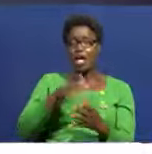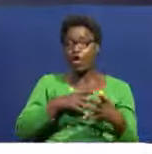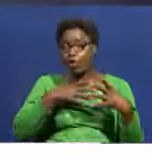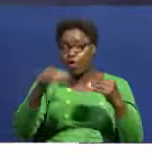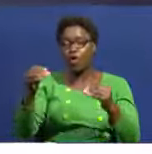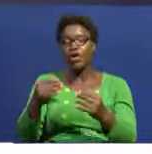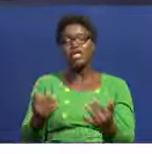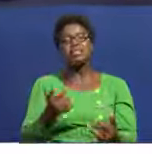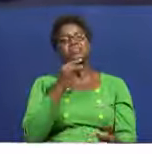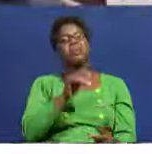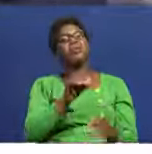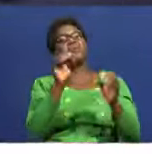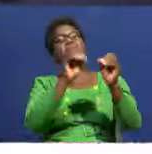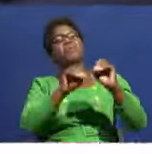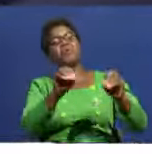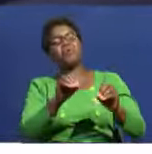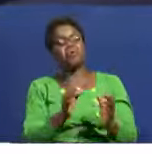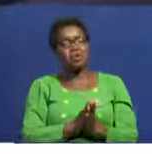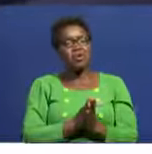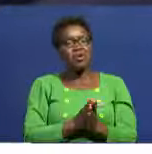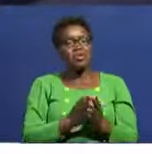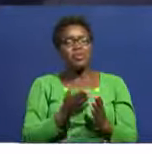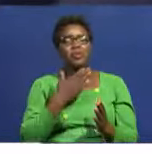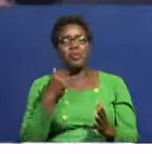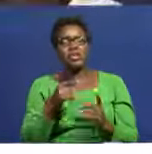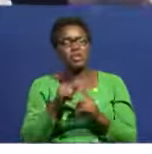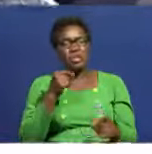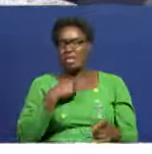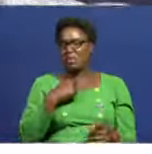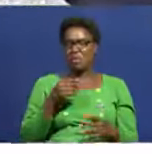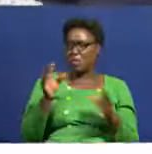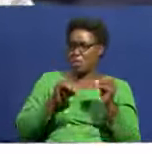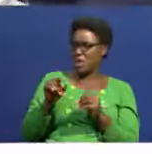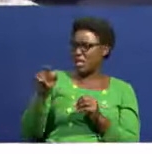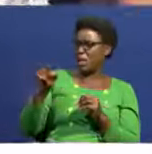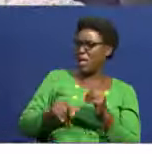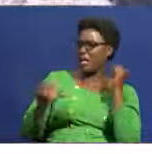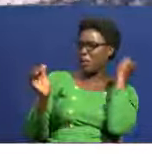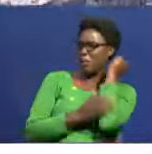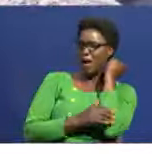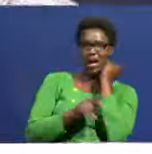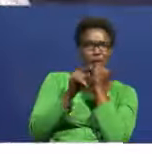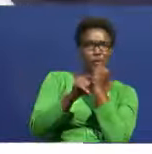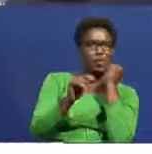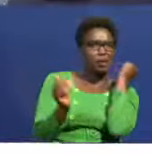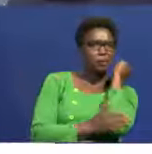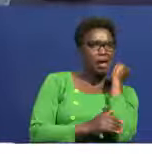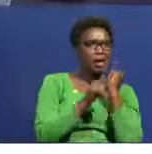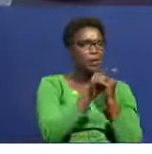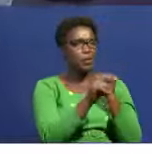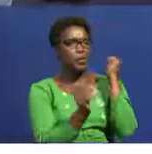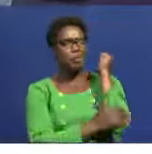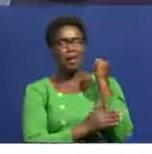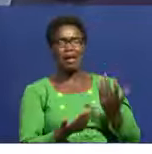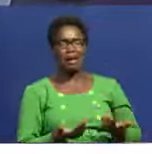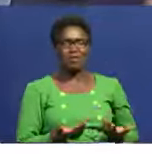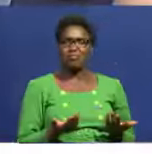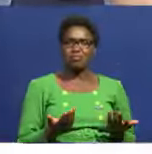sasa unatuambia oo. Nilikuwa nataka kuuawa, hata wale ni wabaya, uyule ni mbaya, uyu ni